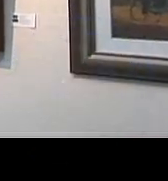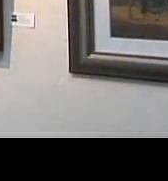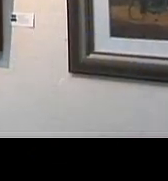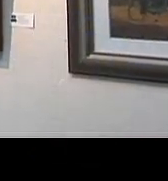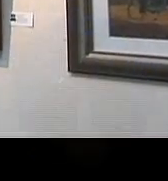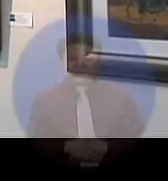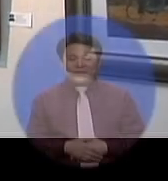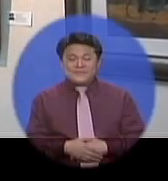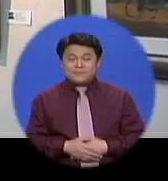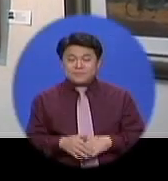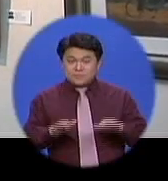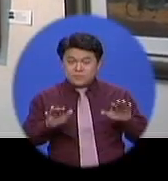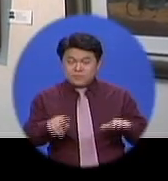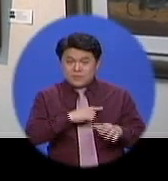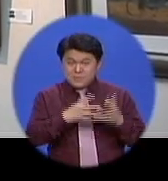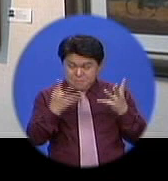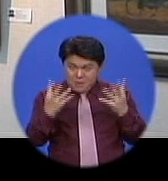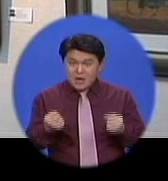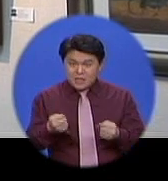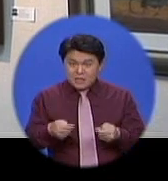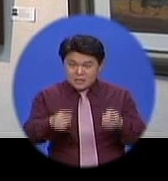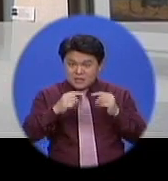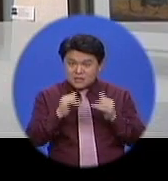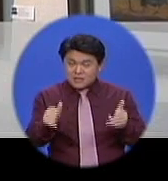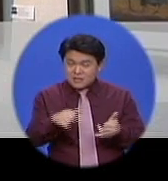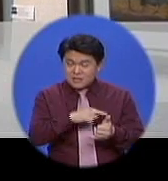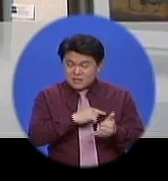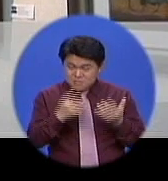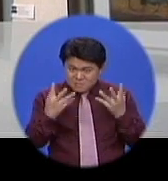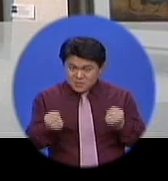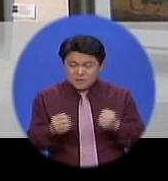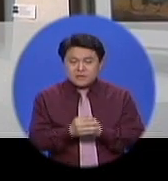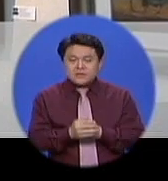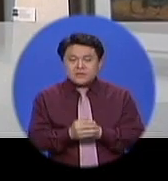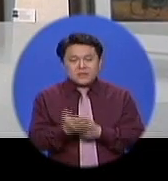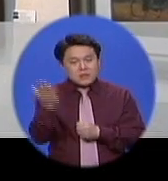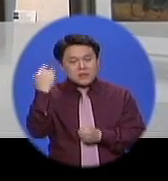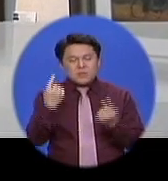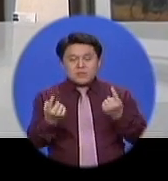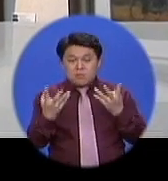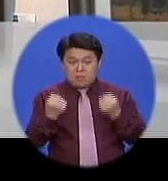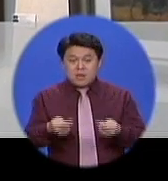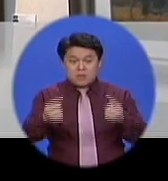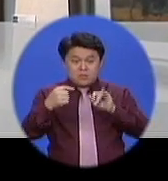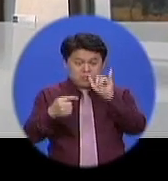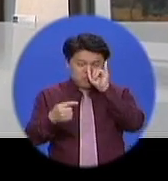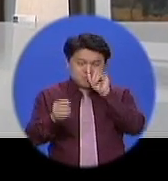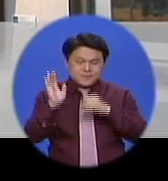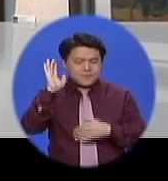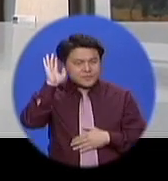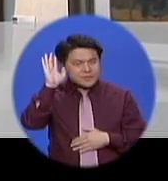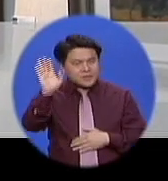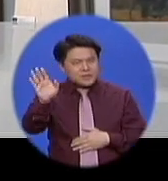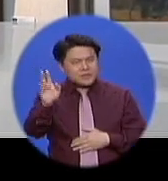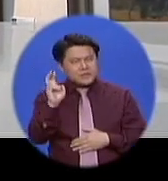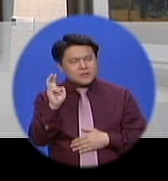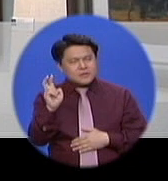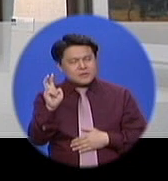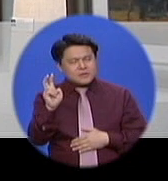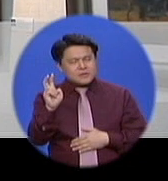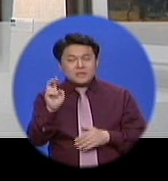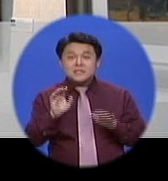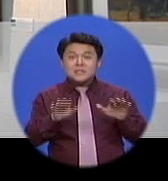그러면은 올해가 제일 많이 오신 건가요? 예년에 비해서 올해는 참 많이 오셨는데, 아마 이거는 앞으로